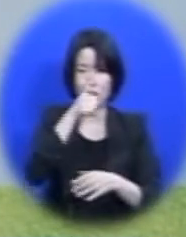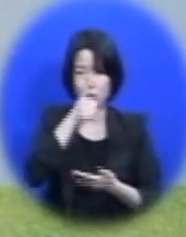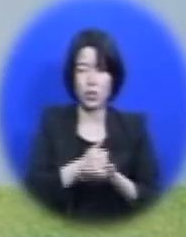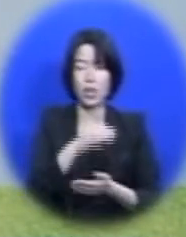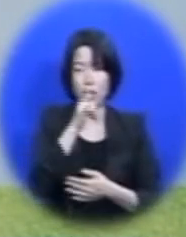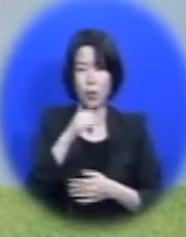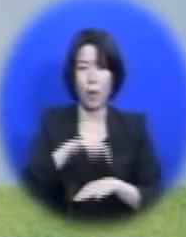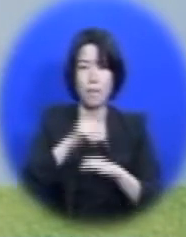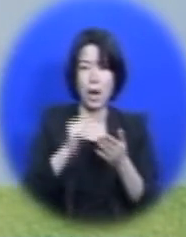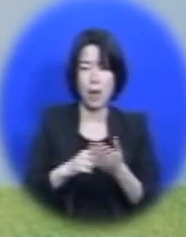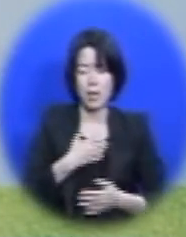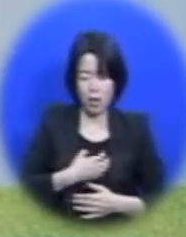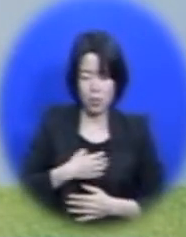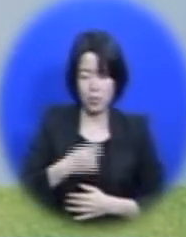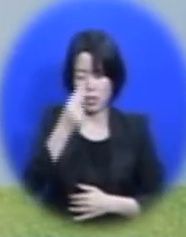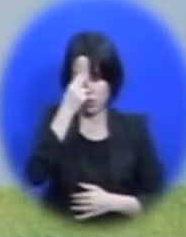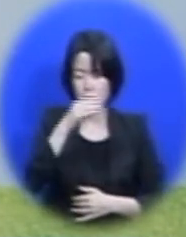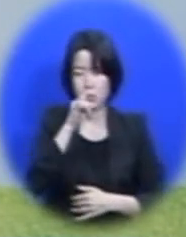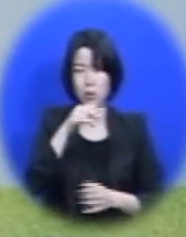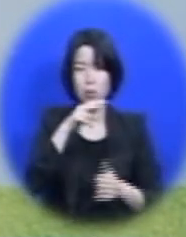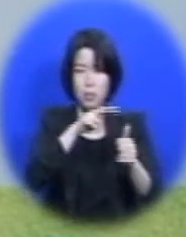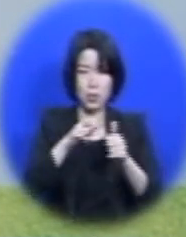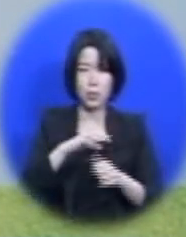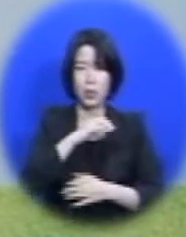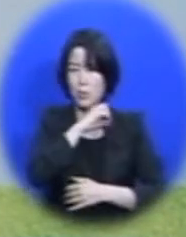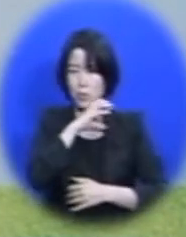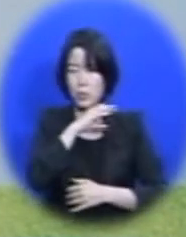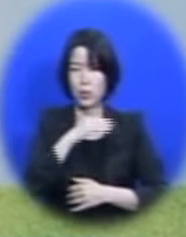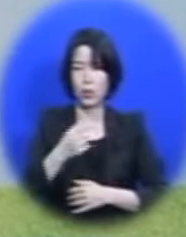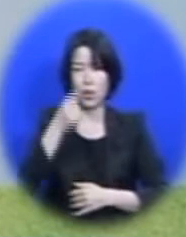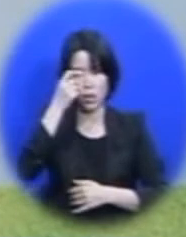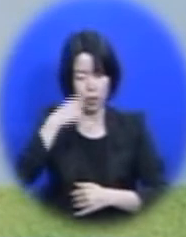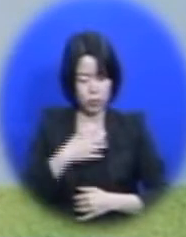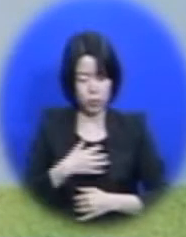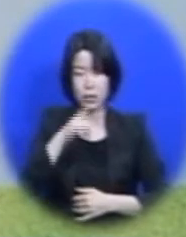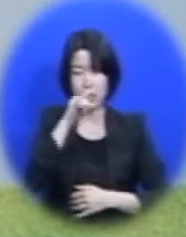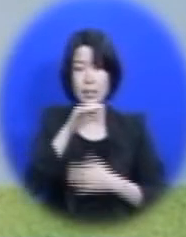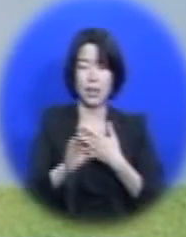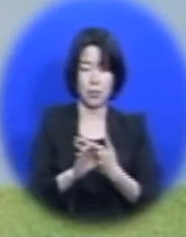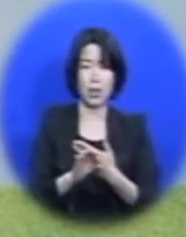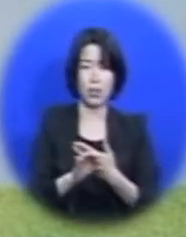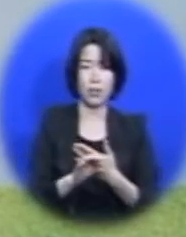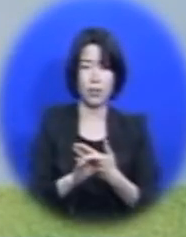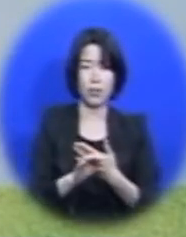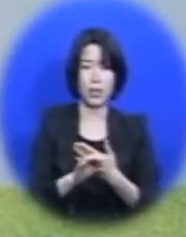마음에 염려와 근심이 있고 미움이 있고 불평이 있고 슬픔이 있다면